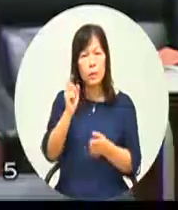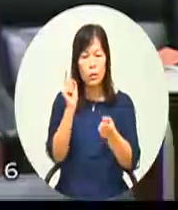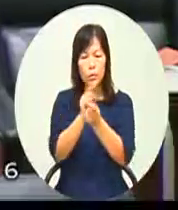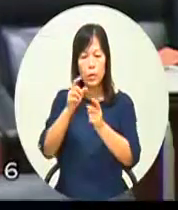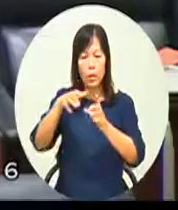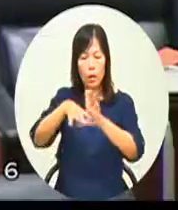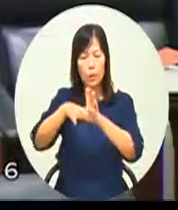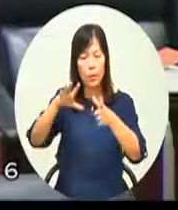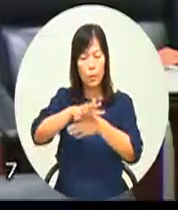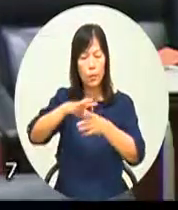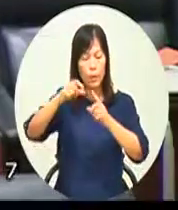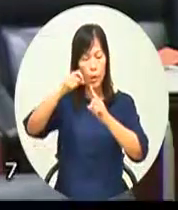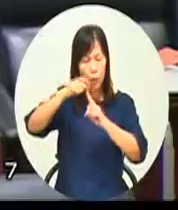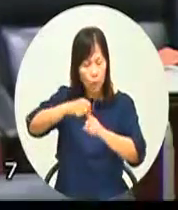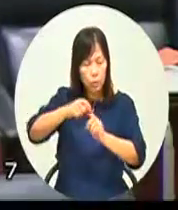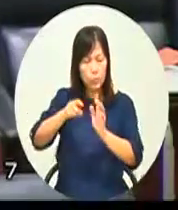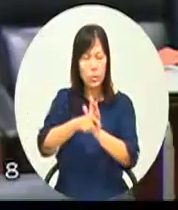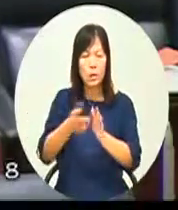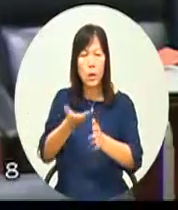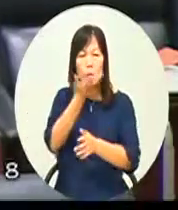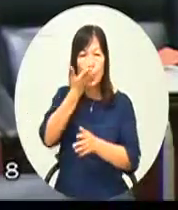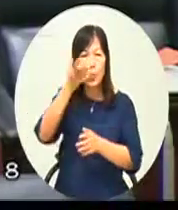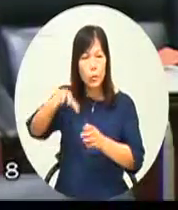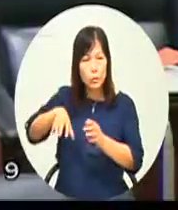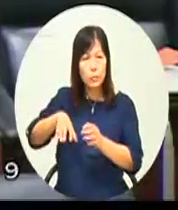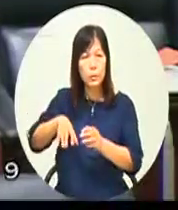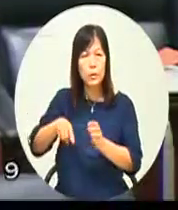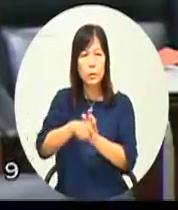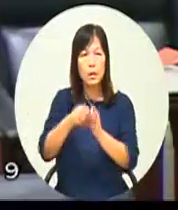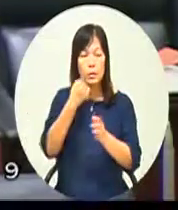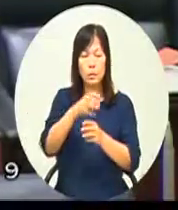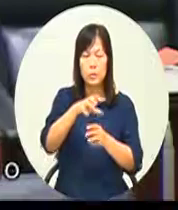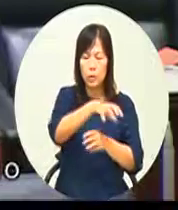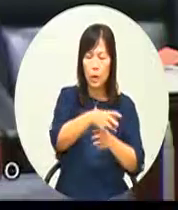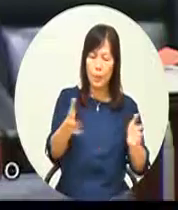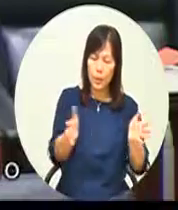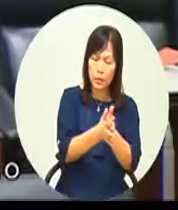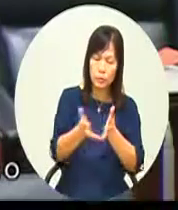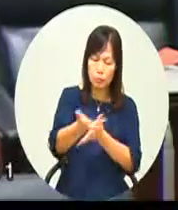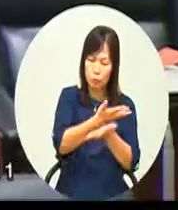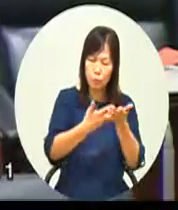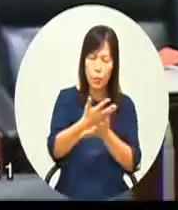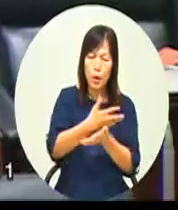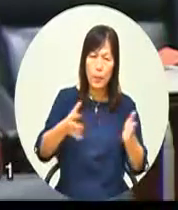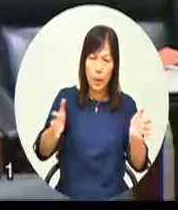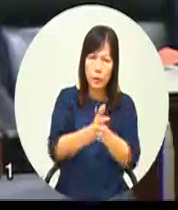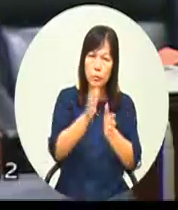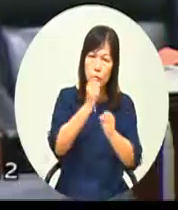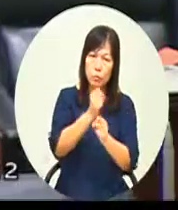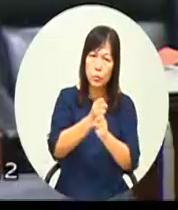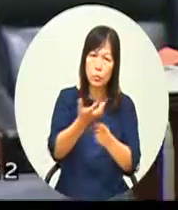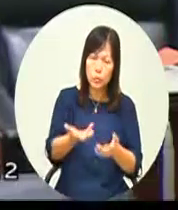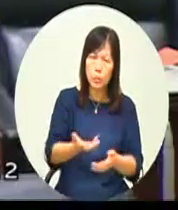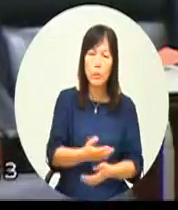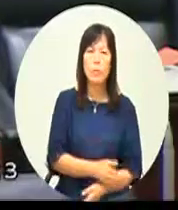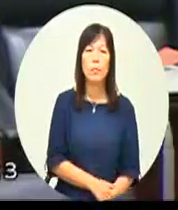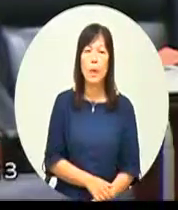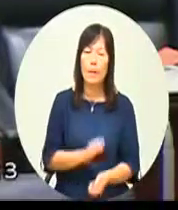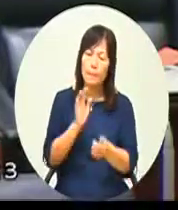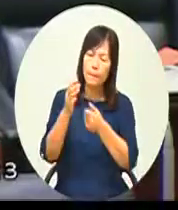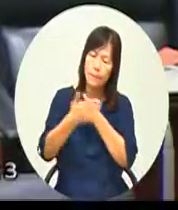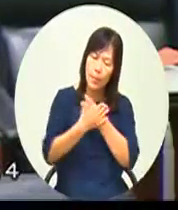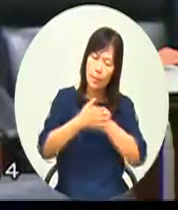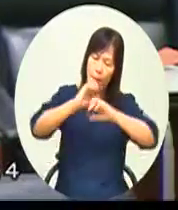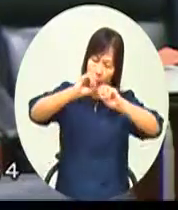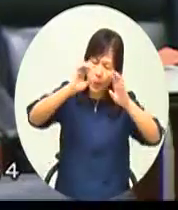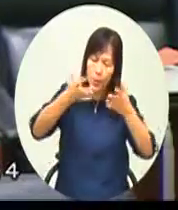车，我希望我观光局哦是不是可以跨局处来合作来结合，然后为我们文化公车哦出点力啊，